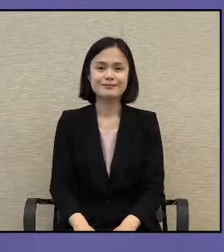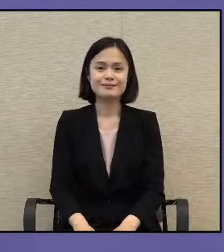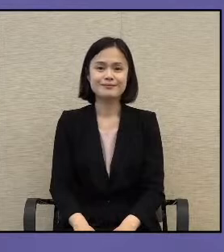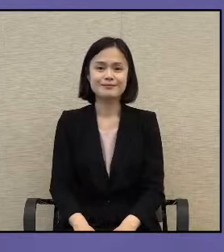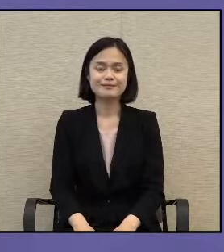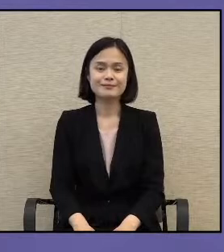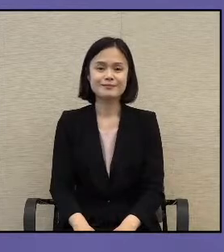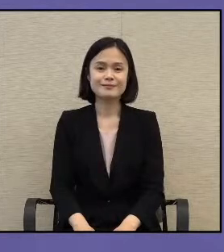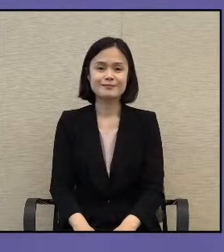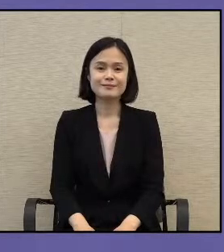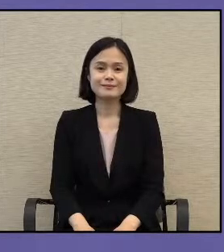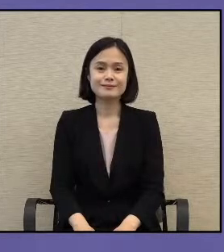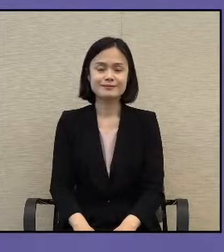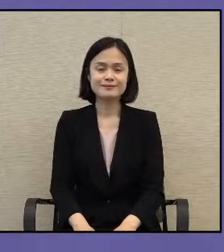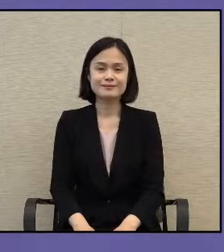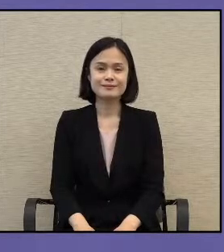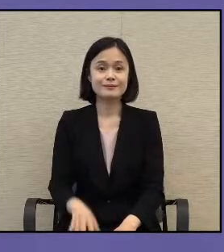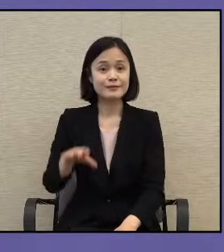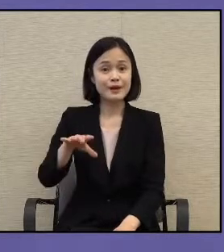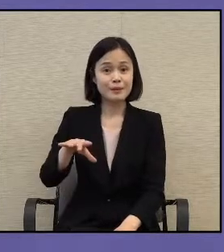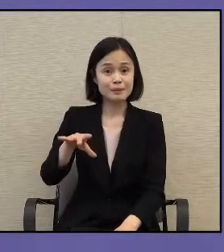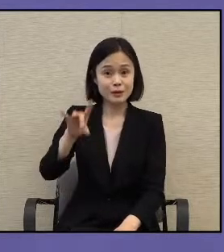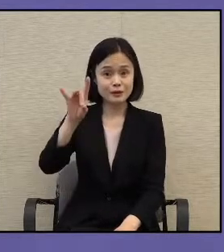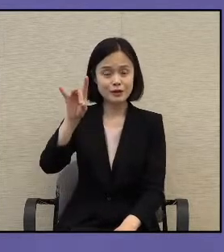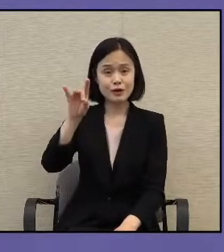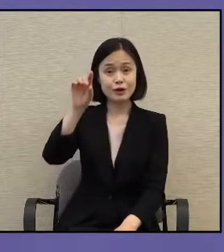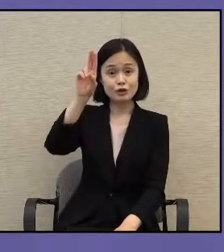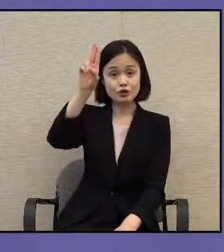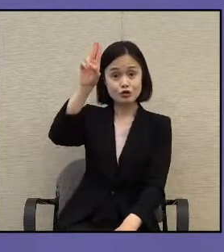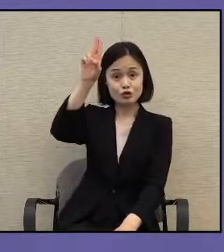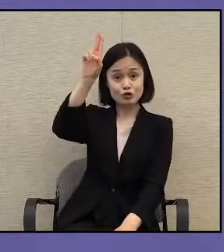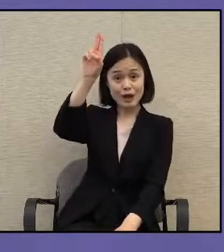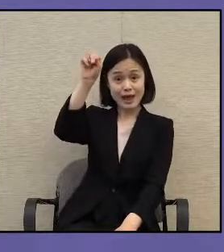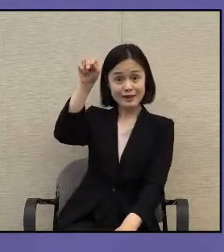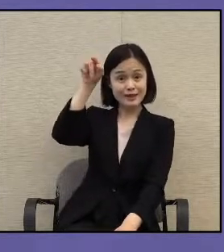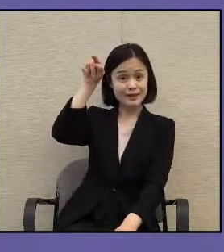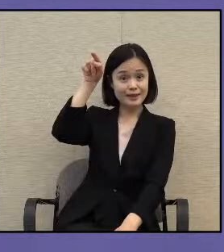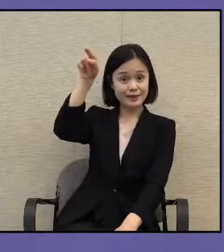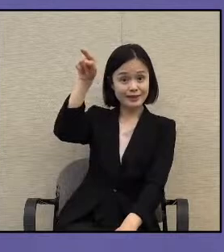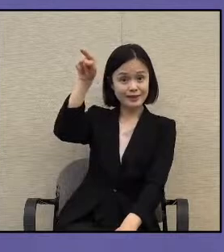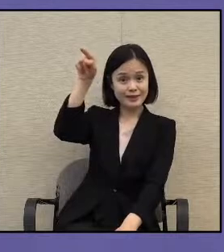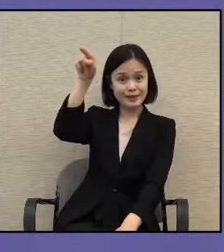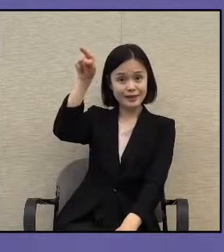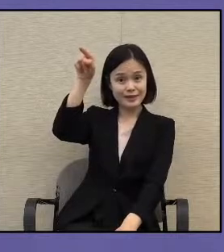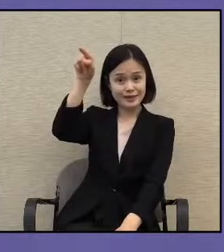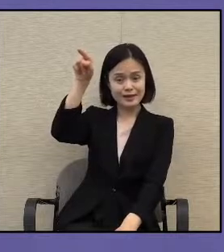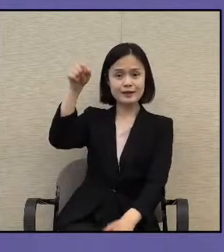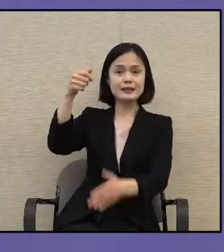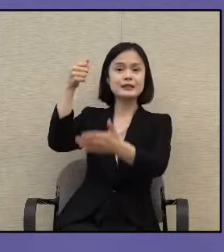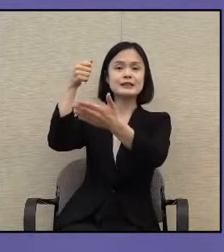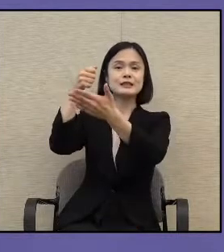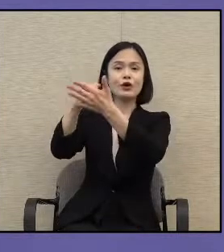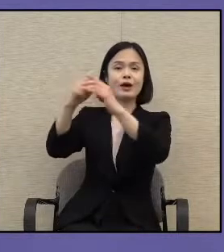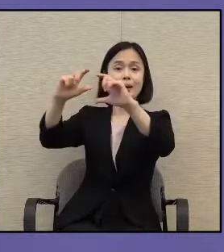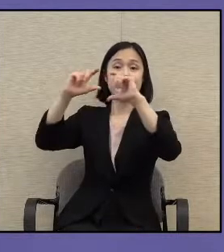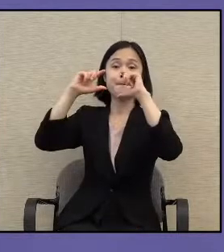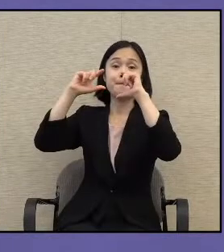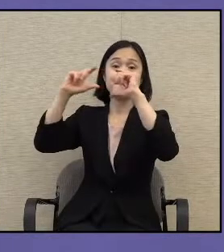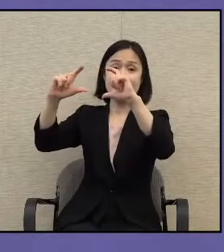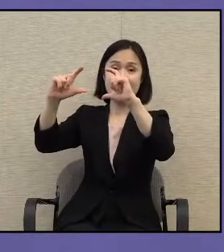그러니까 먼저 유엔에서 헌장으로서 채택이 됐던 그런